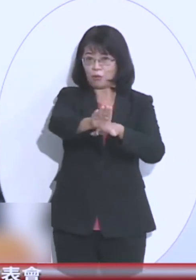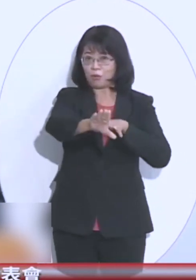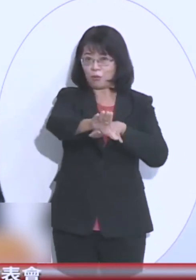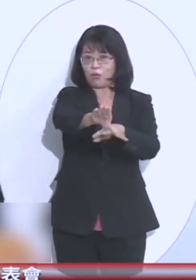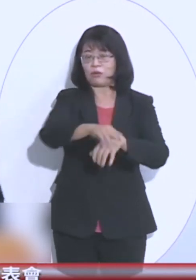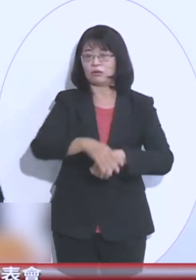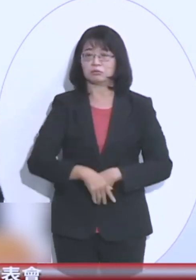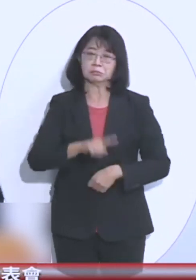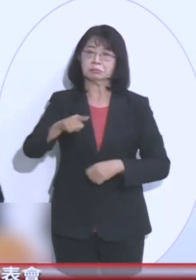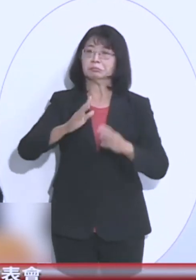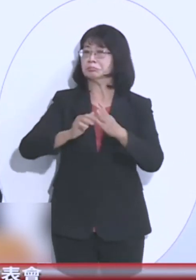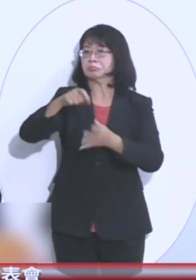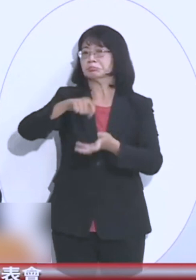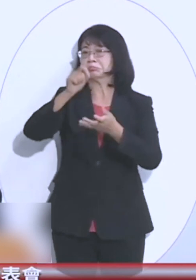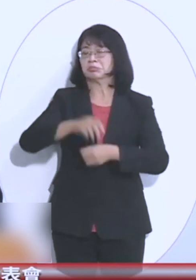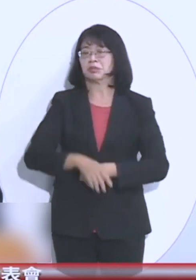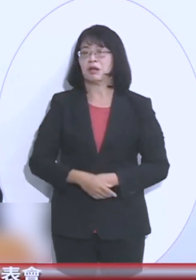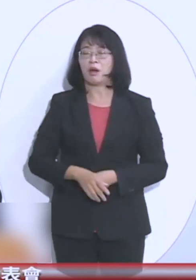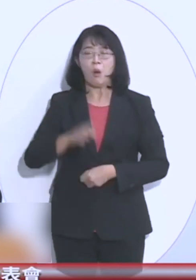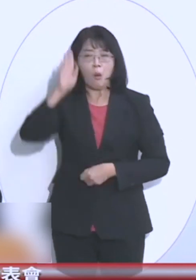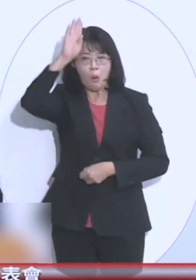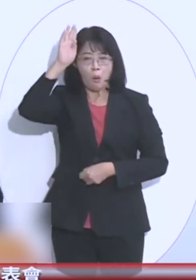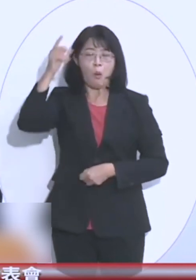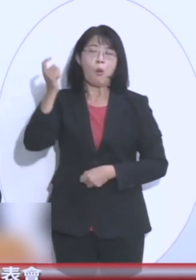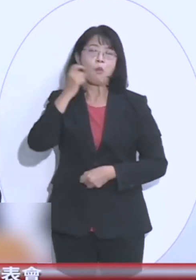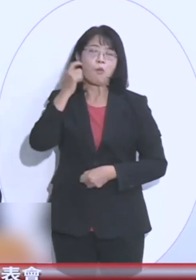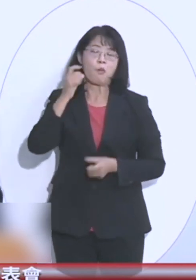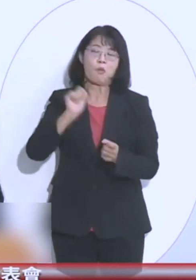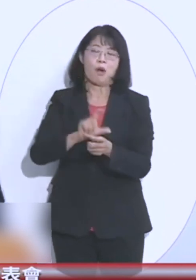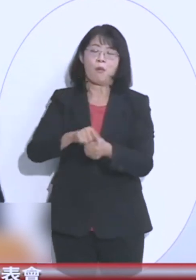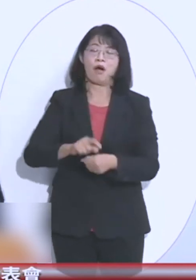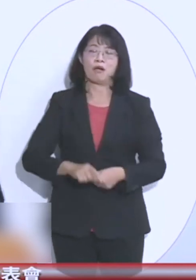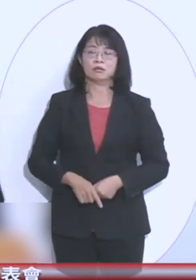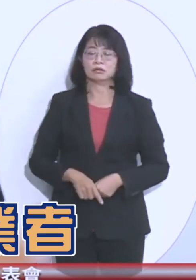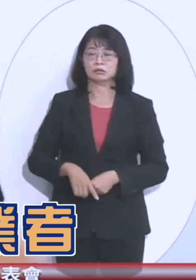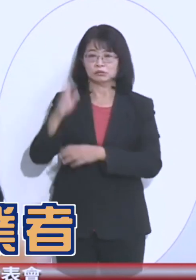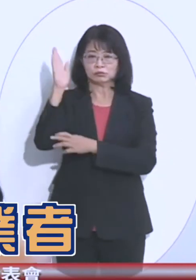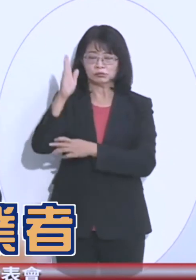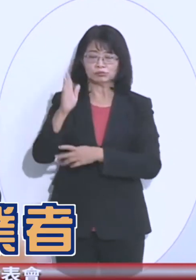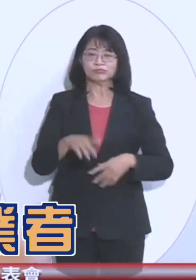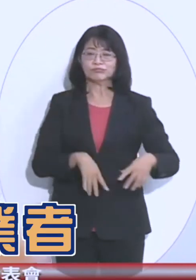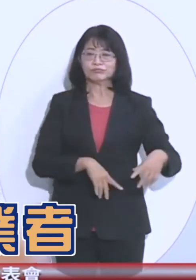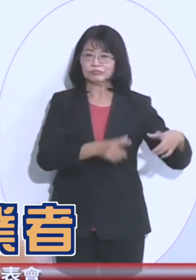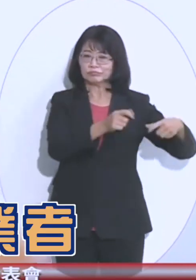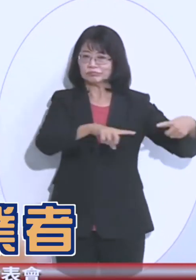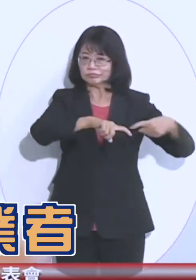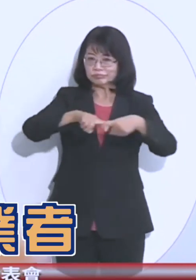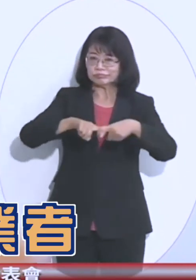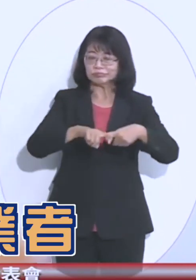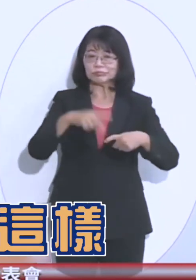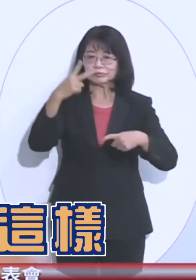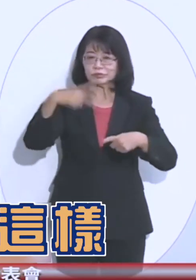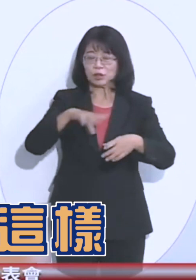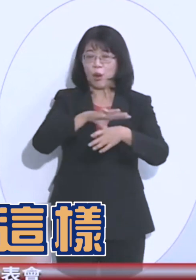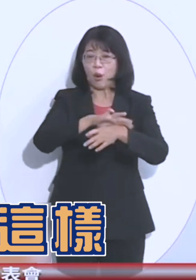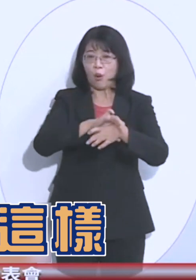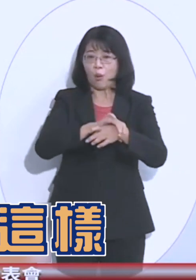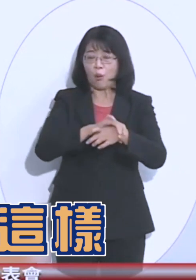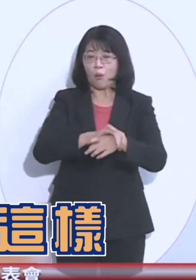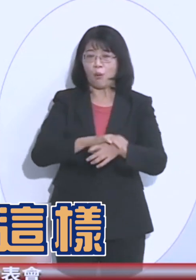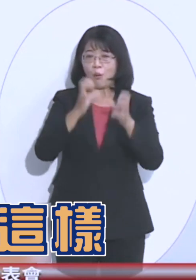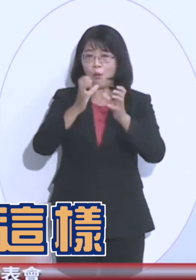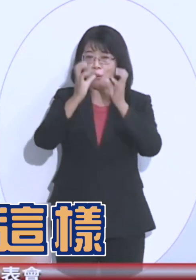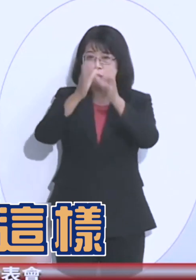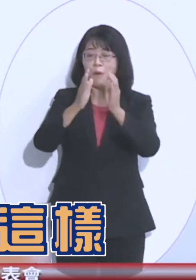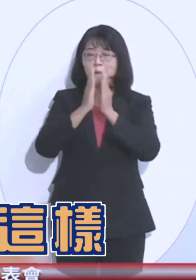长哦，白贼敢讲，官商勾结。包括灵骨塔的业者，伊是正面去